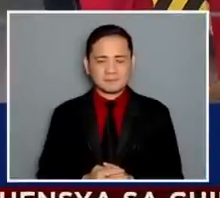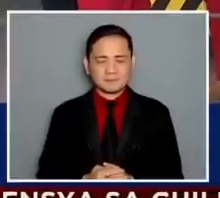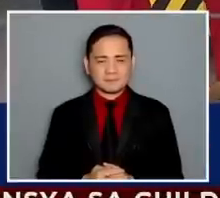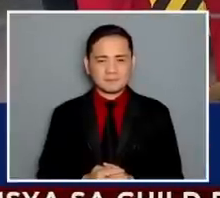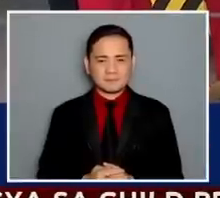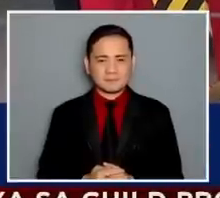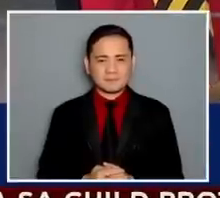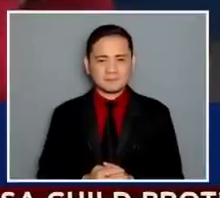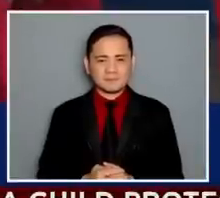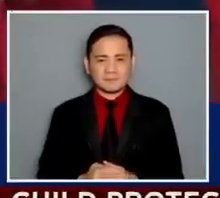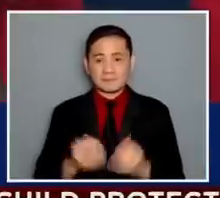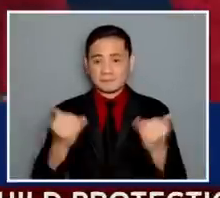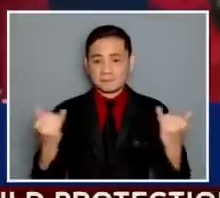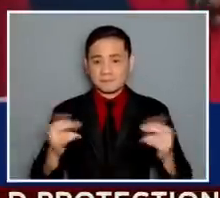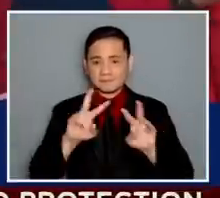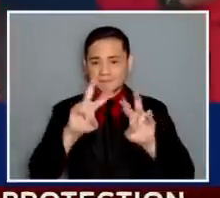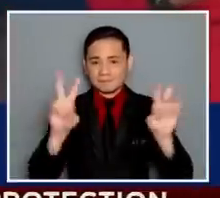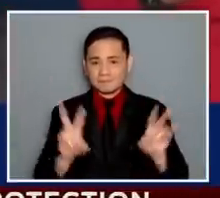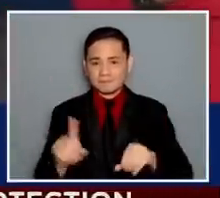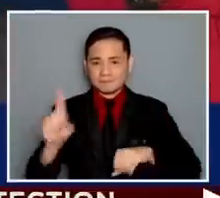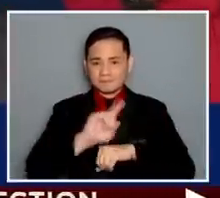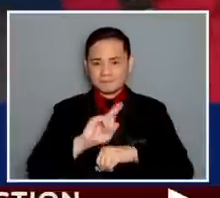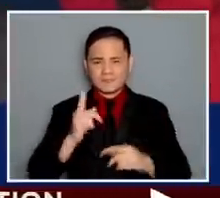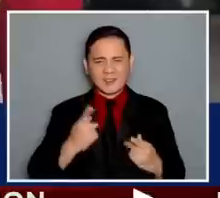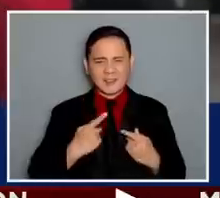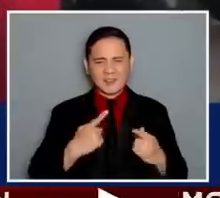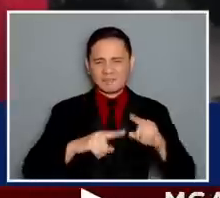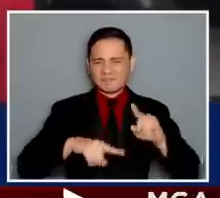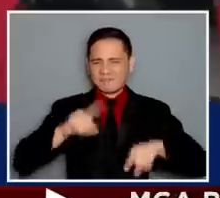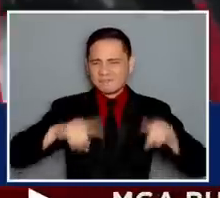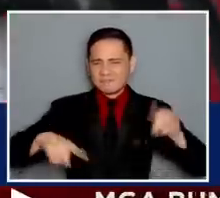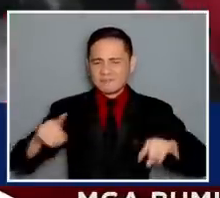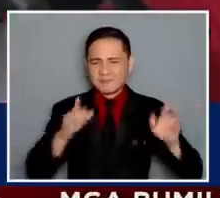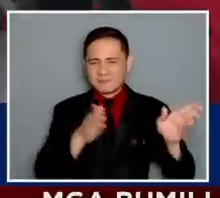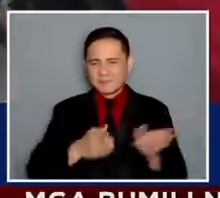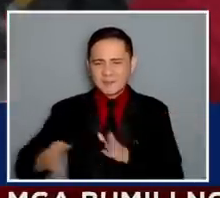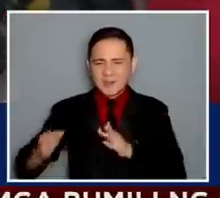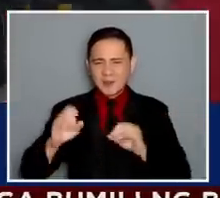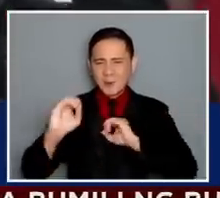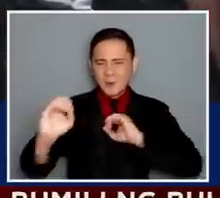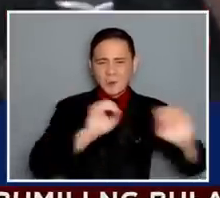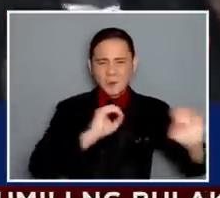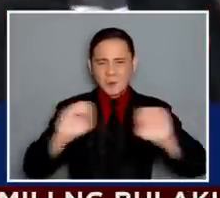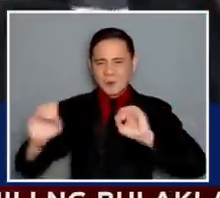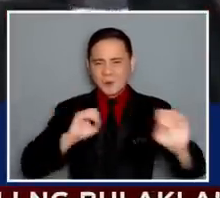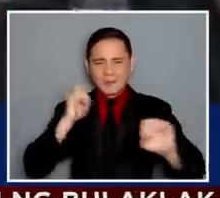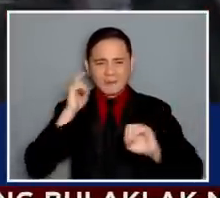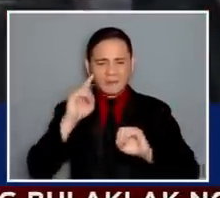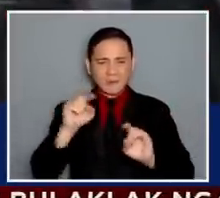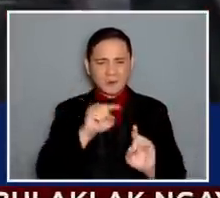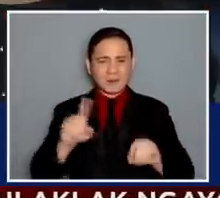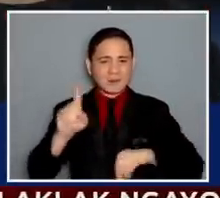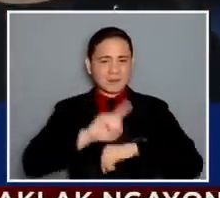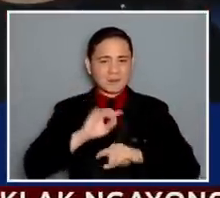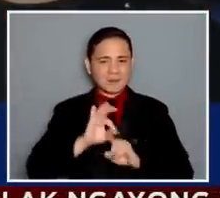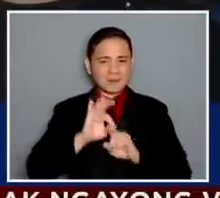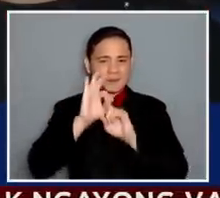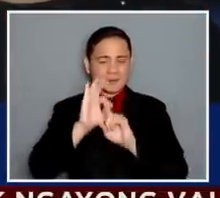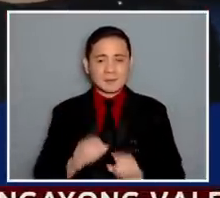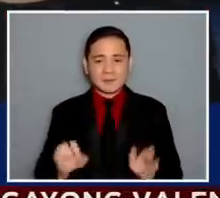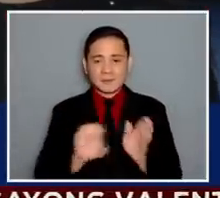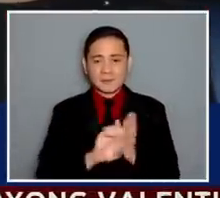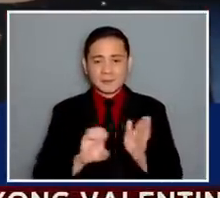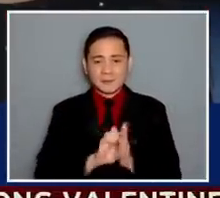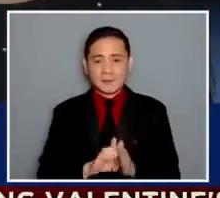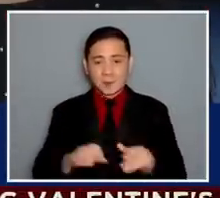Ngayong araw ng mga puso, kanya-kanyang plano ang mga kapamilya stars para sa Valentine's Day. Ang cast ng seryeng The Iron Heart, trabaho